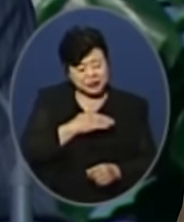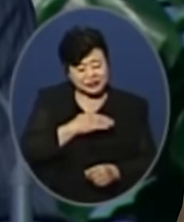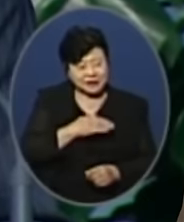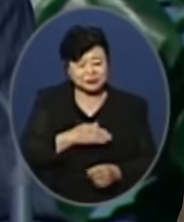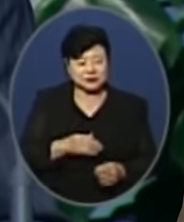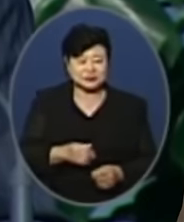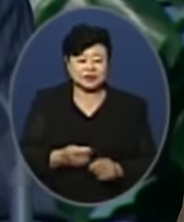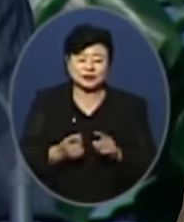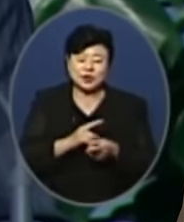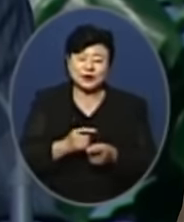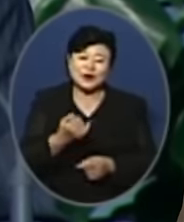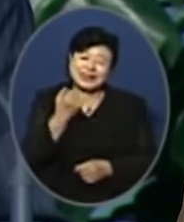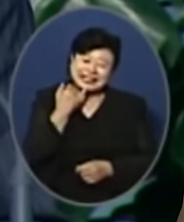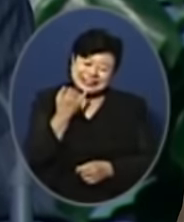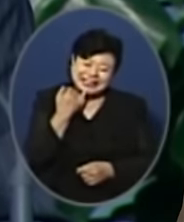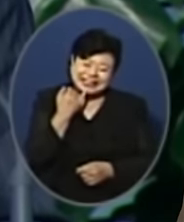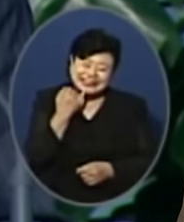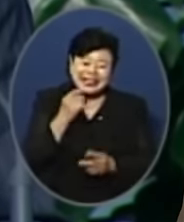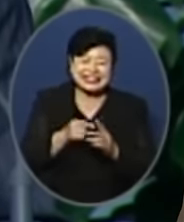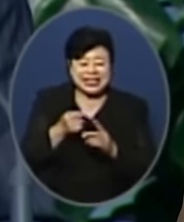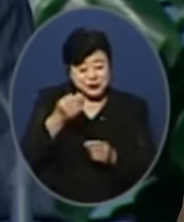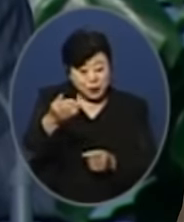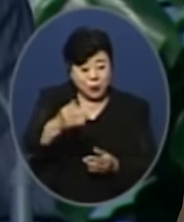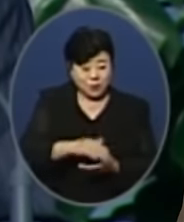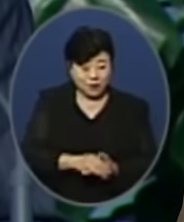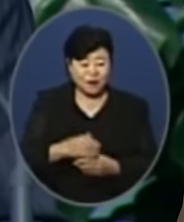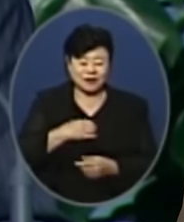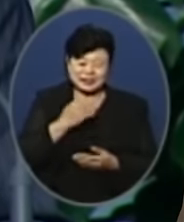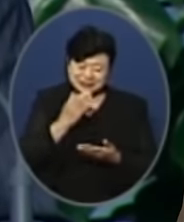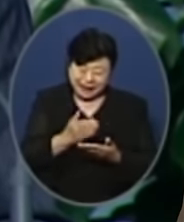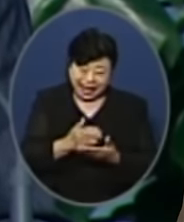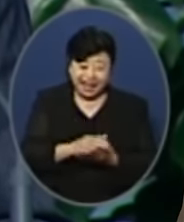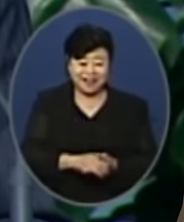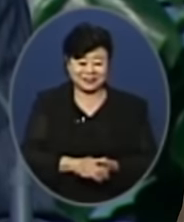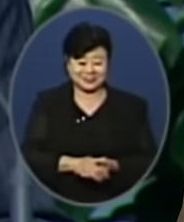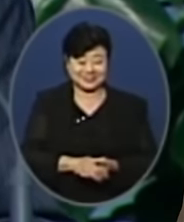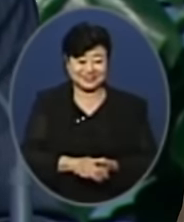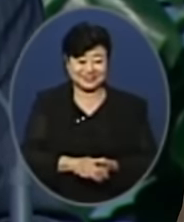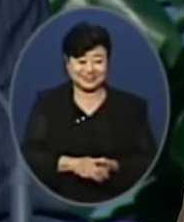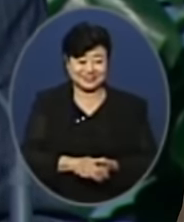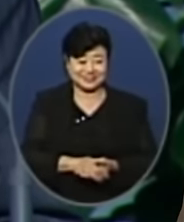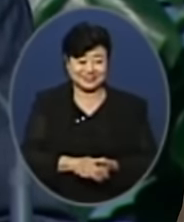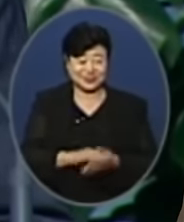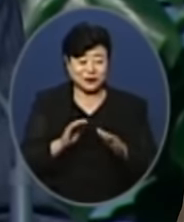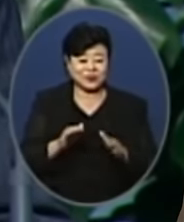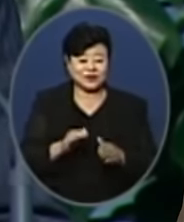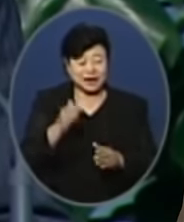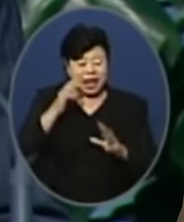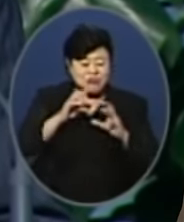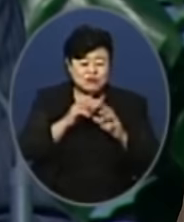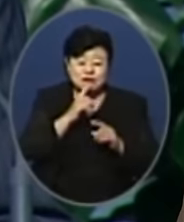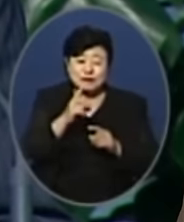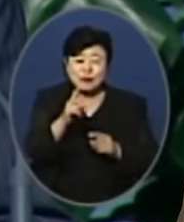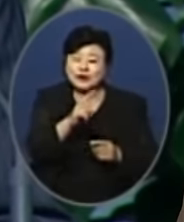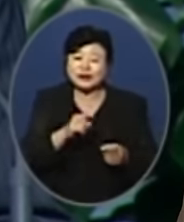그럼 괜찮습니다, 걱정하지 마세요. 그럼 오늘날 우리